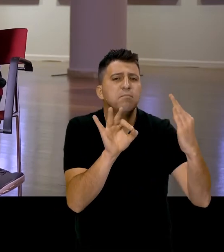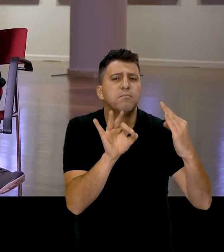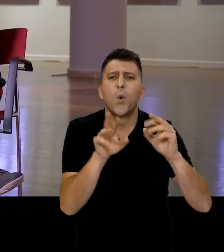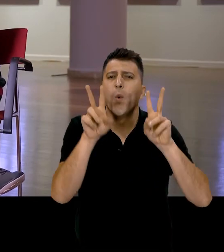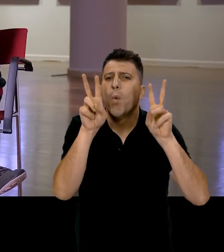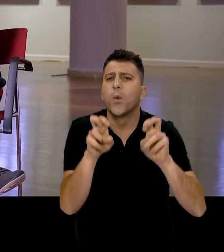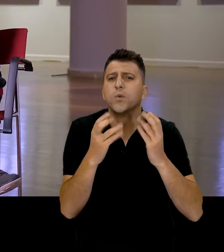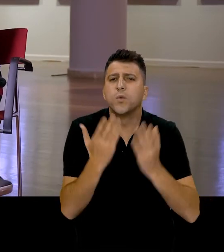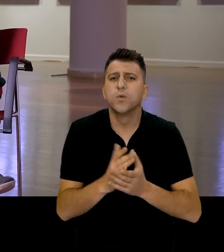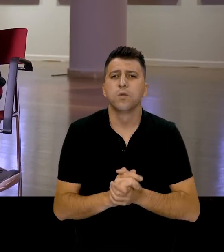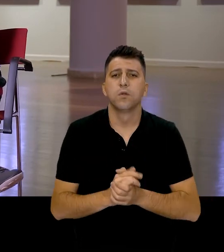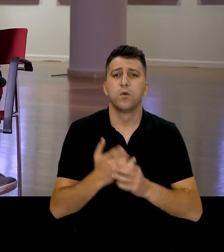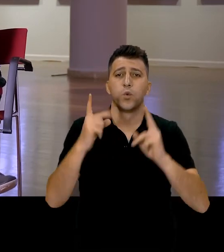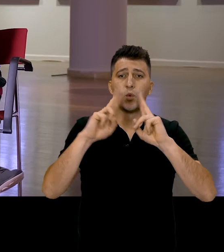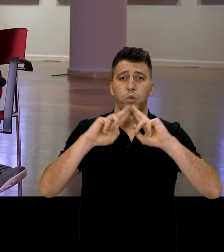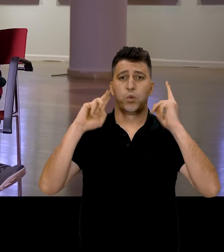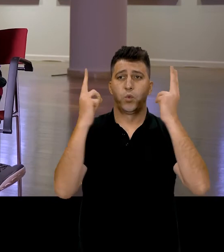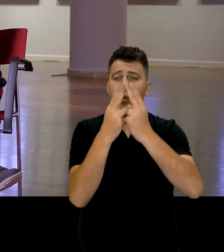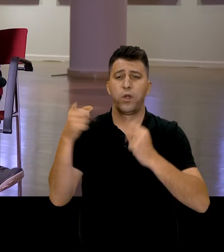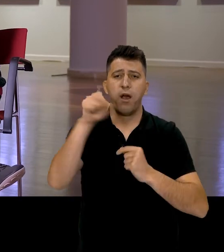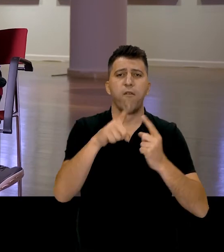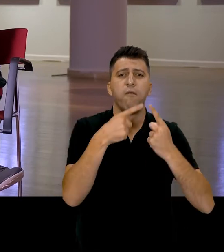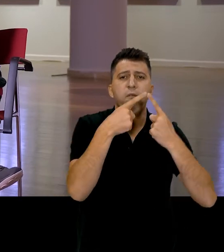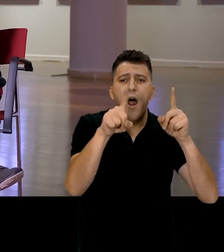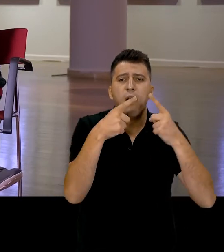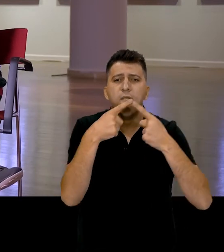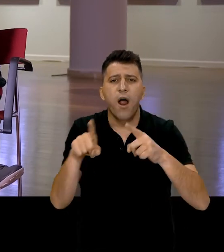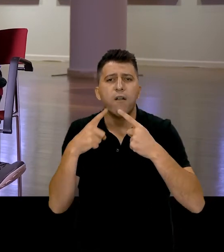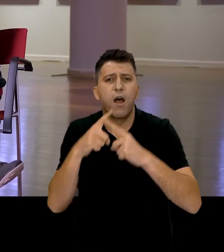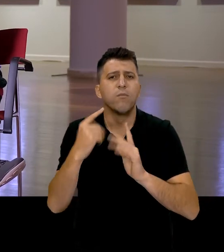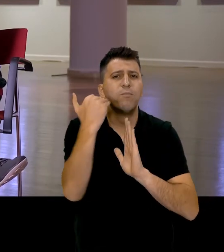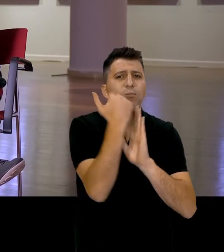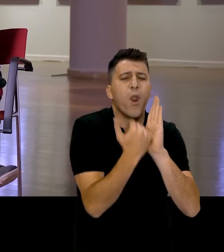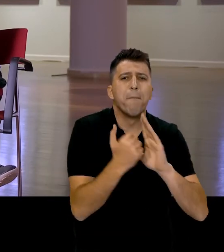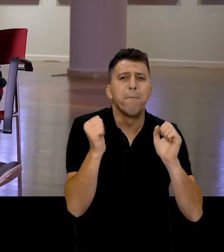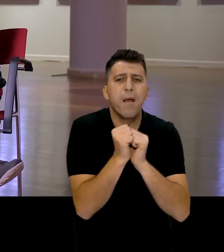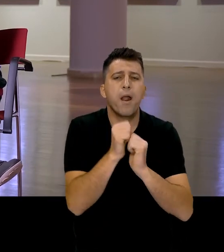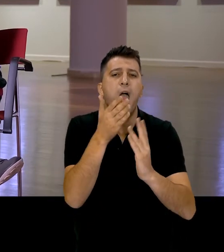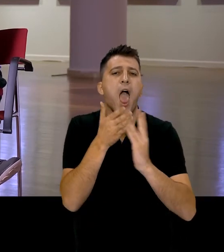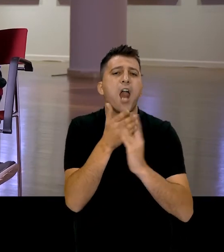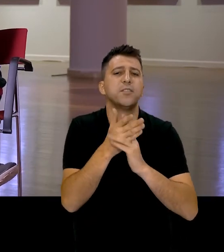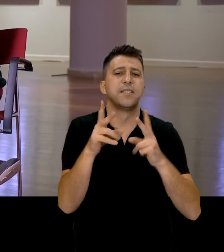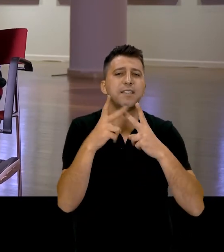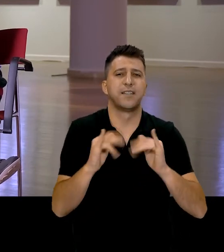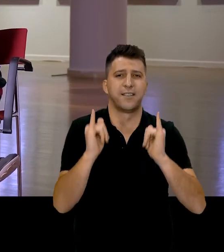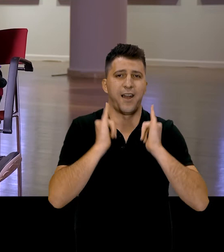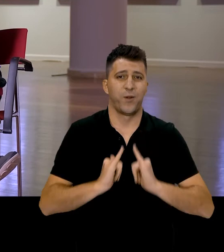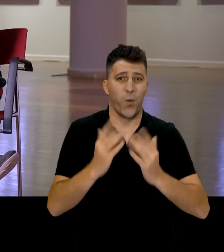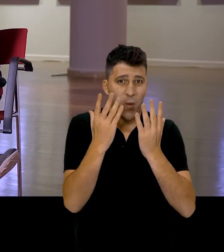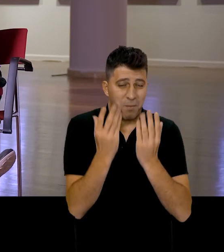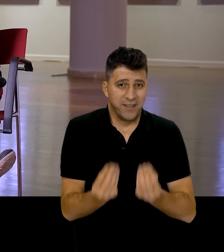aracının dünyadaki farklı beden formları için erişilebilir hale